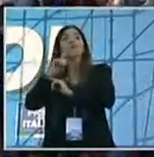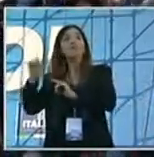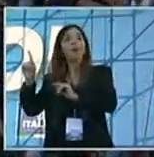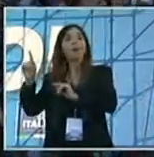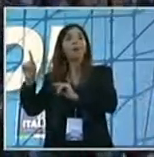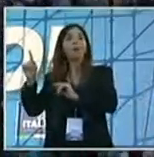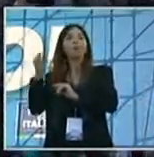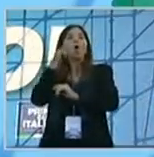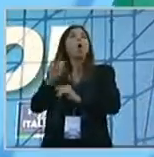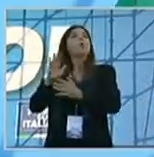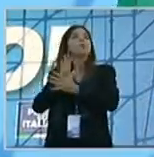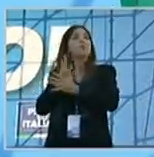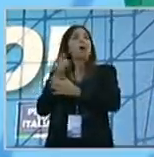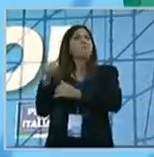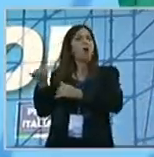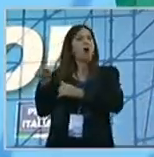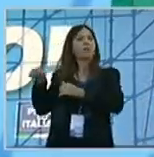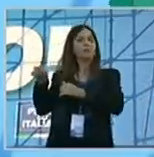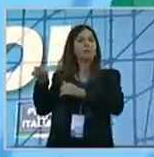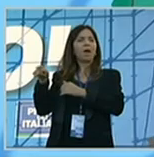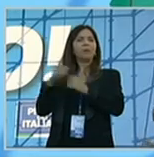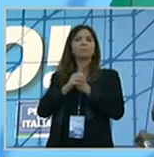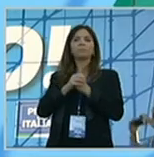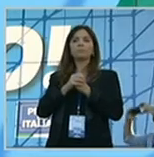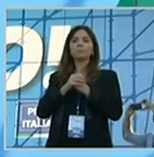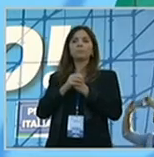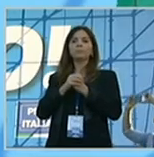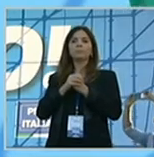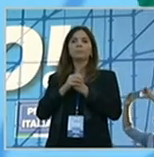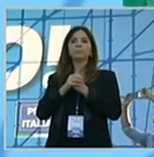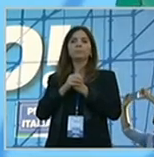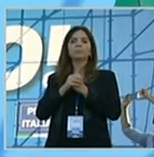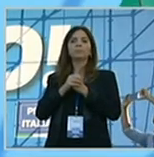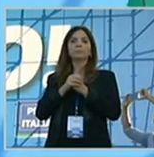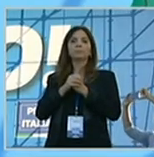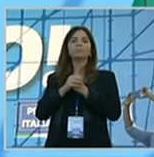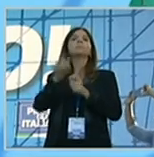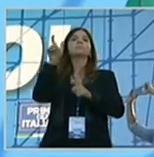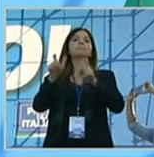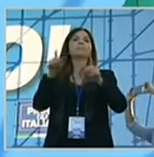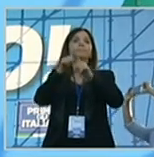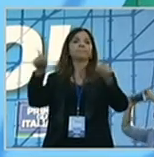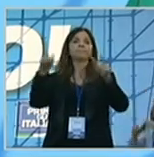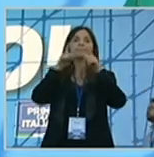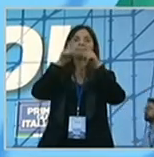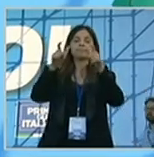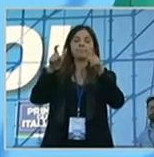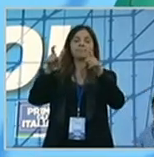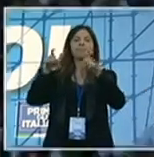L'ultima volta, per dare un senso a questo circo, è il concetto più o meno. Ecco.